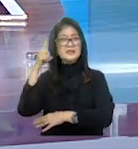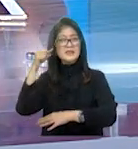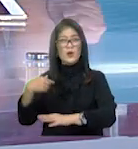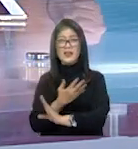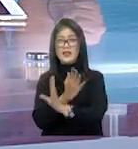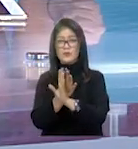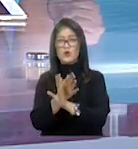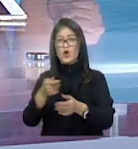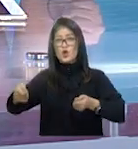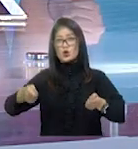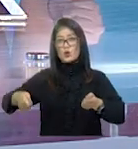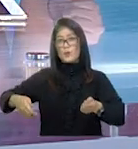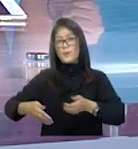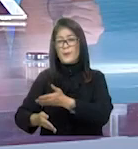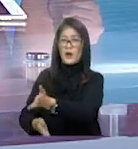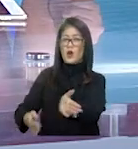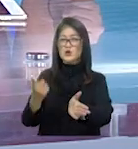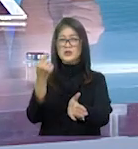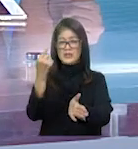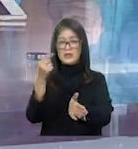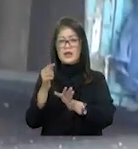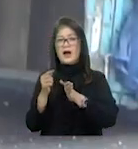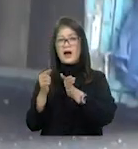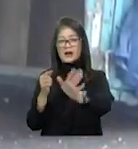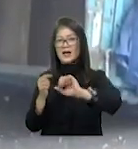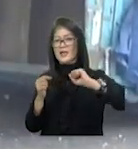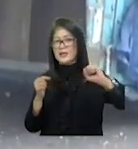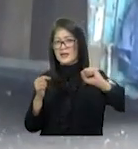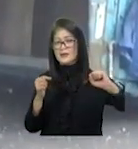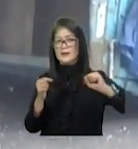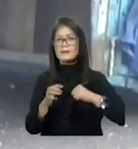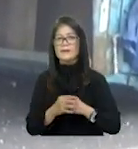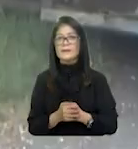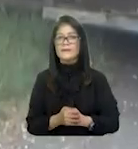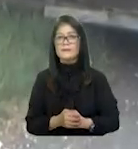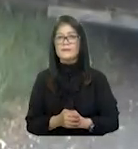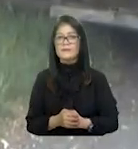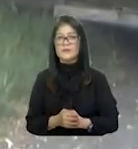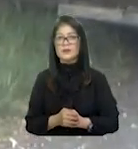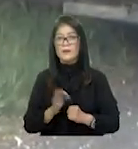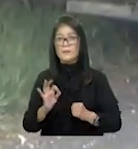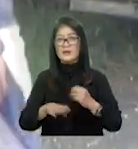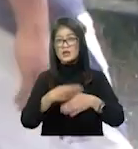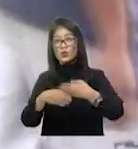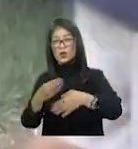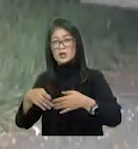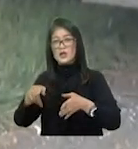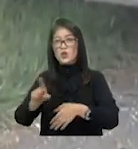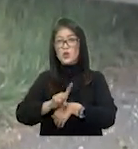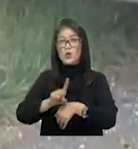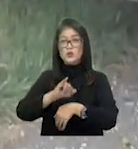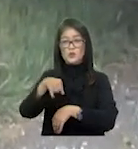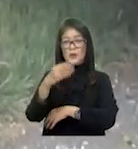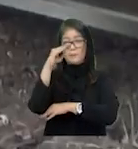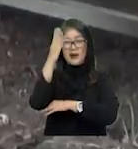truk berbelok sendiri ke arah kiri truk pengangkut kapas terguling setelah menabrak toko dan tiang lampu penerang Jalan pada Jumat pagi